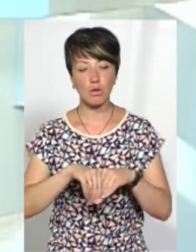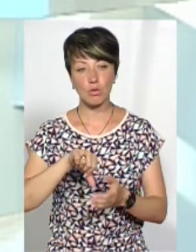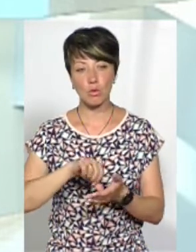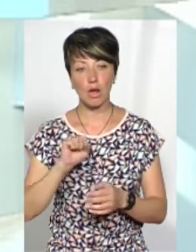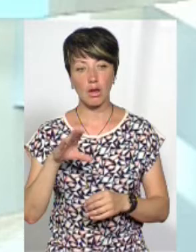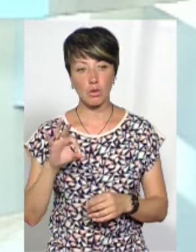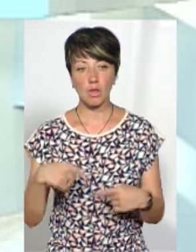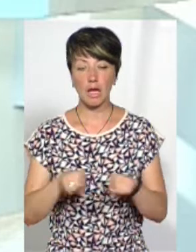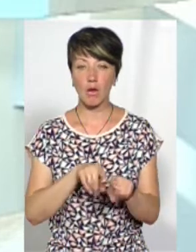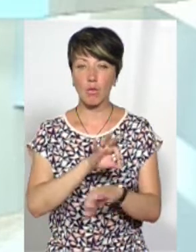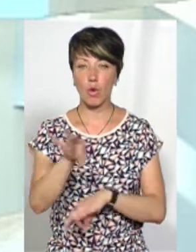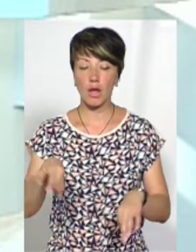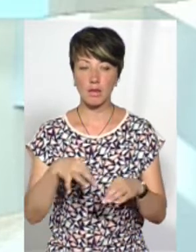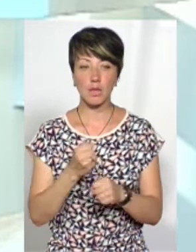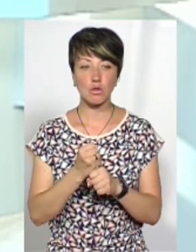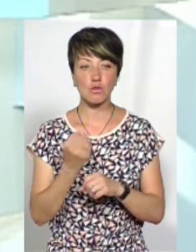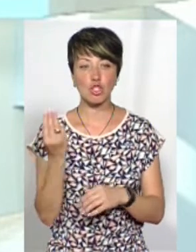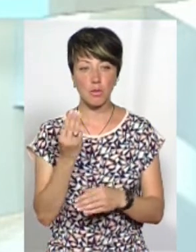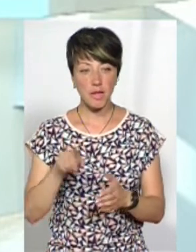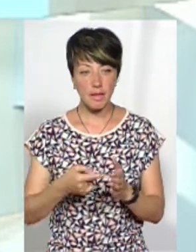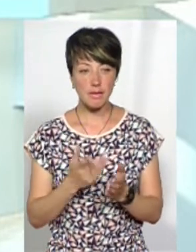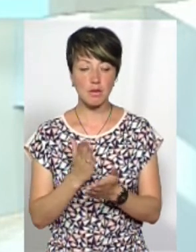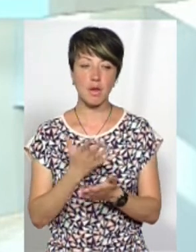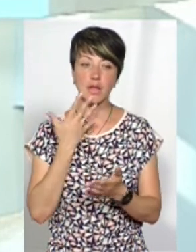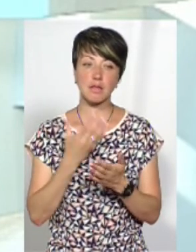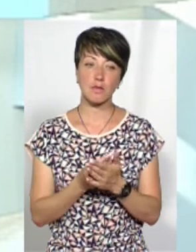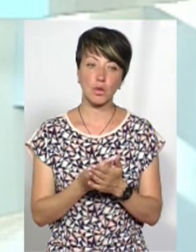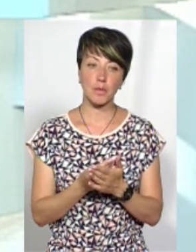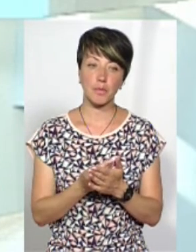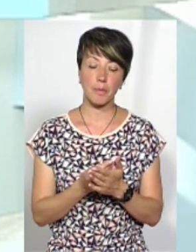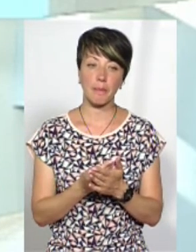воїнів АТО. Такий проєкт діє в Шепетівці, вони мають свої